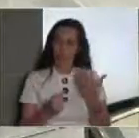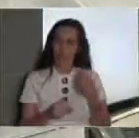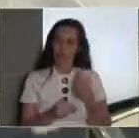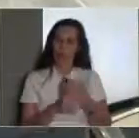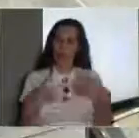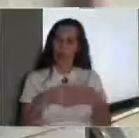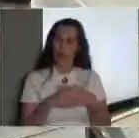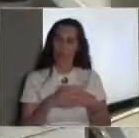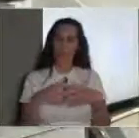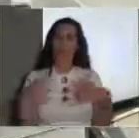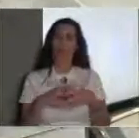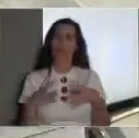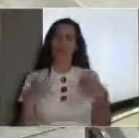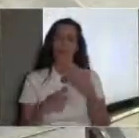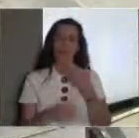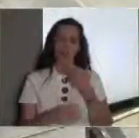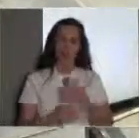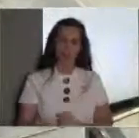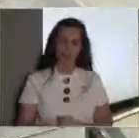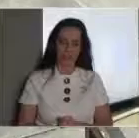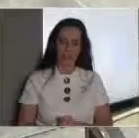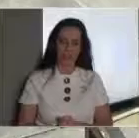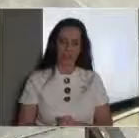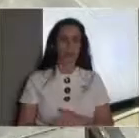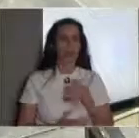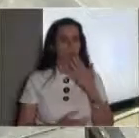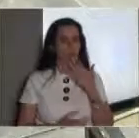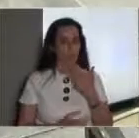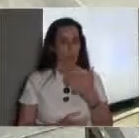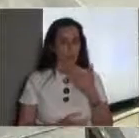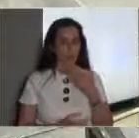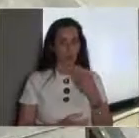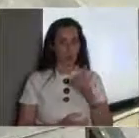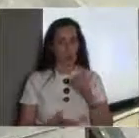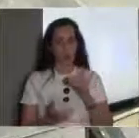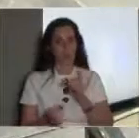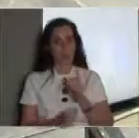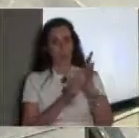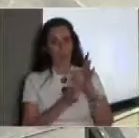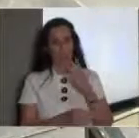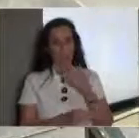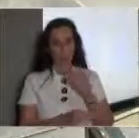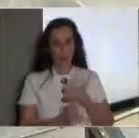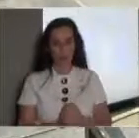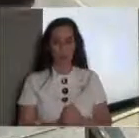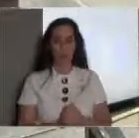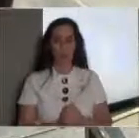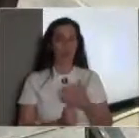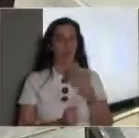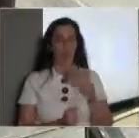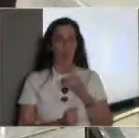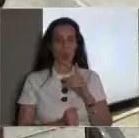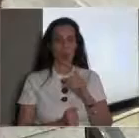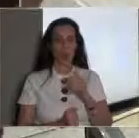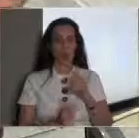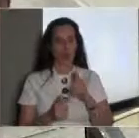ולעשות אחדות, לאחד את עם ישראל. יהודי, יהודי לא מגרש יהודי, ויהודי לא